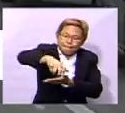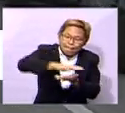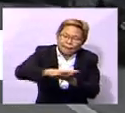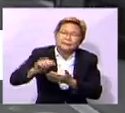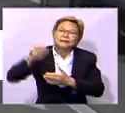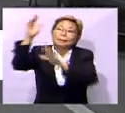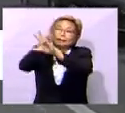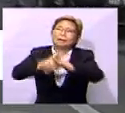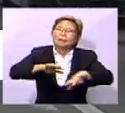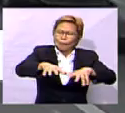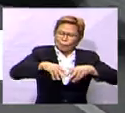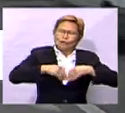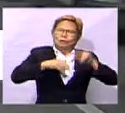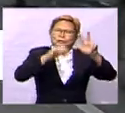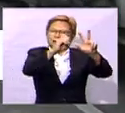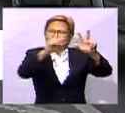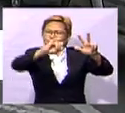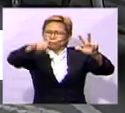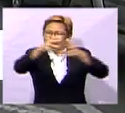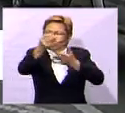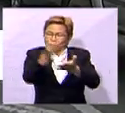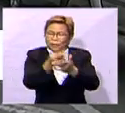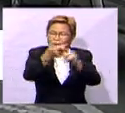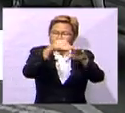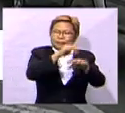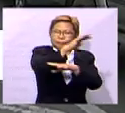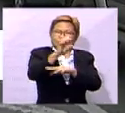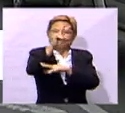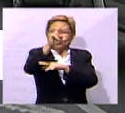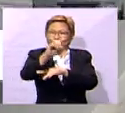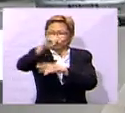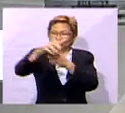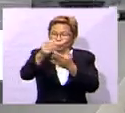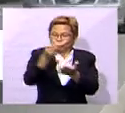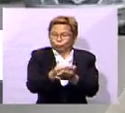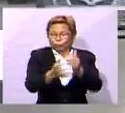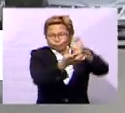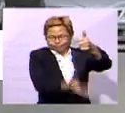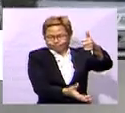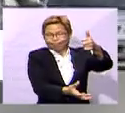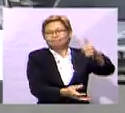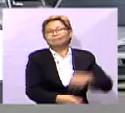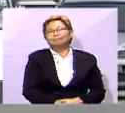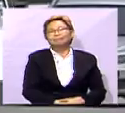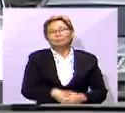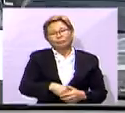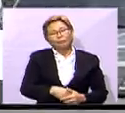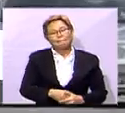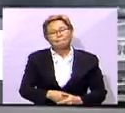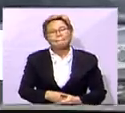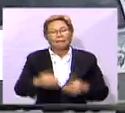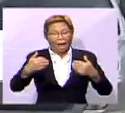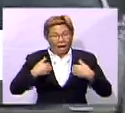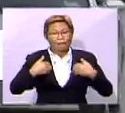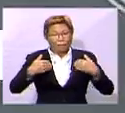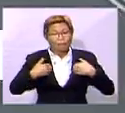dan menerima hampir r00 juta daripada r20 juta yang diperuntuk untuk seluruh negara tidak